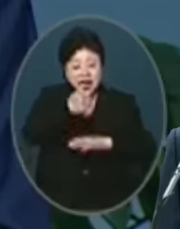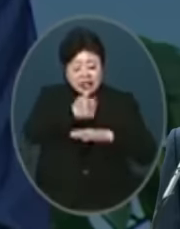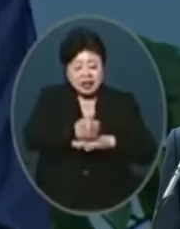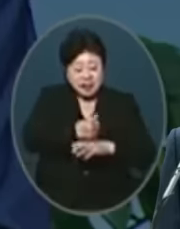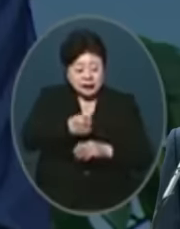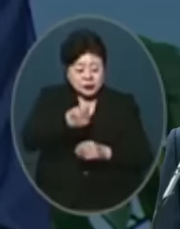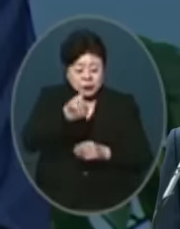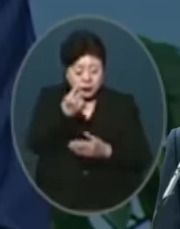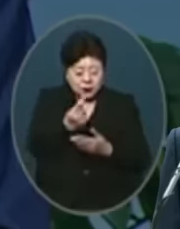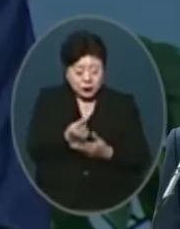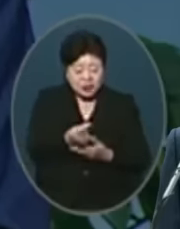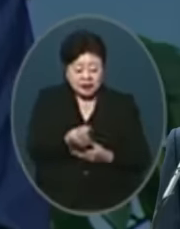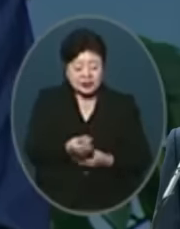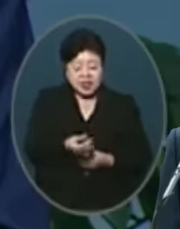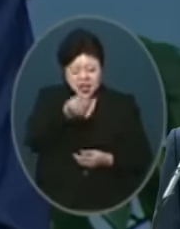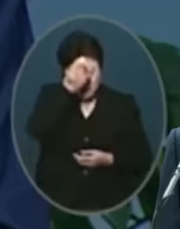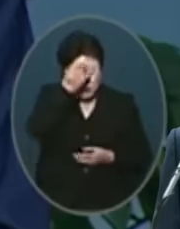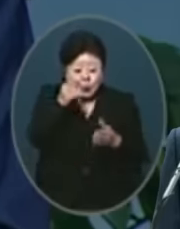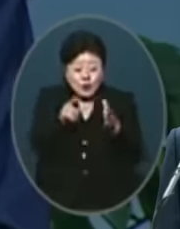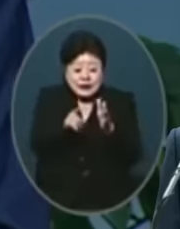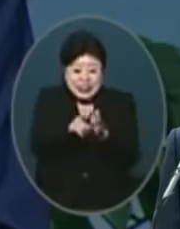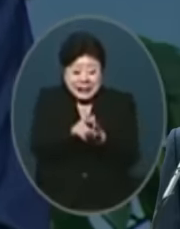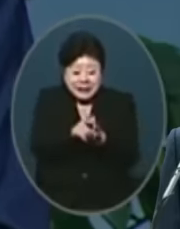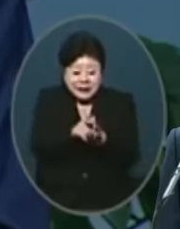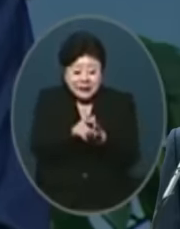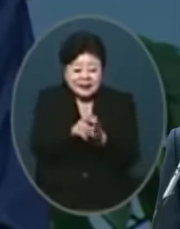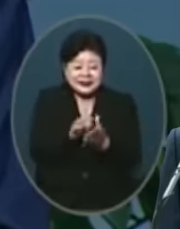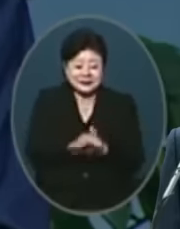결과를 가져오게 된 것이 기독교 신앙이니,